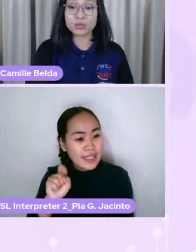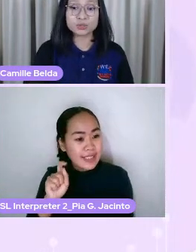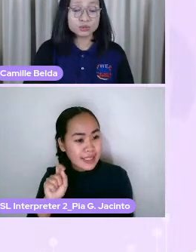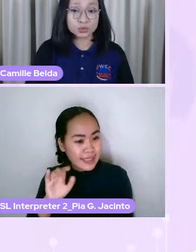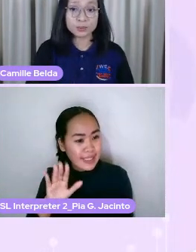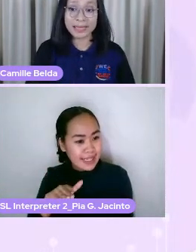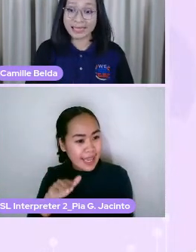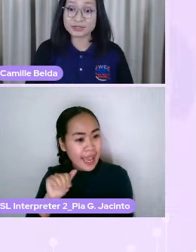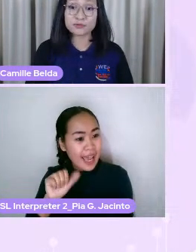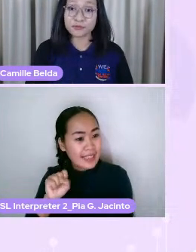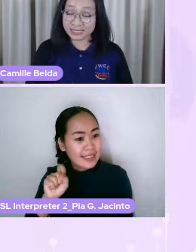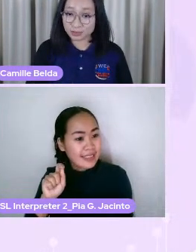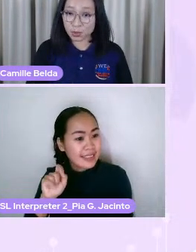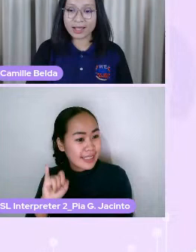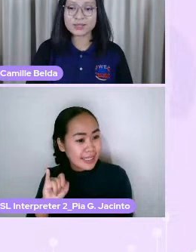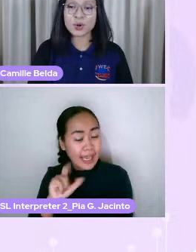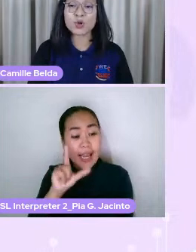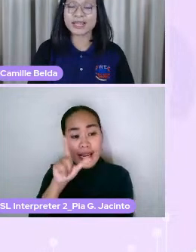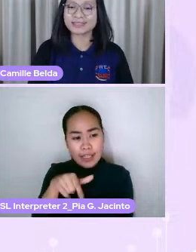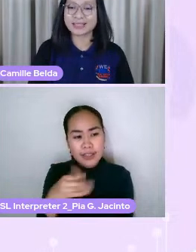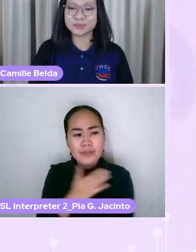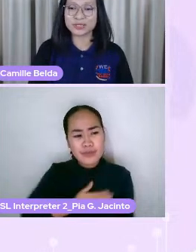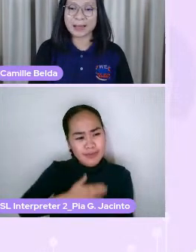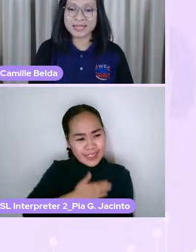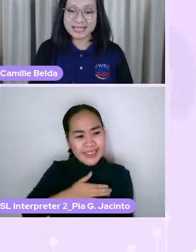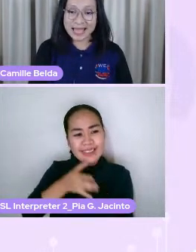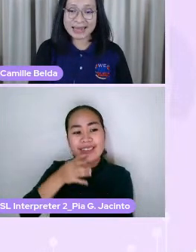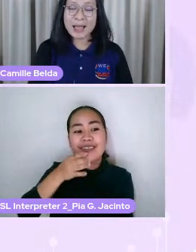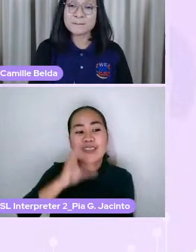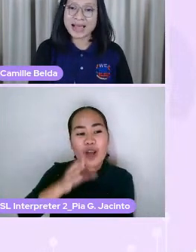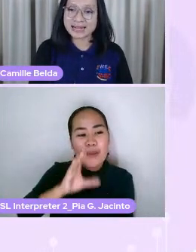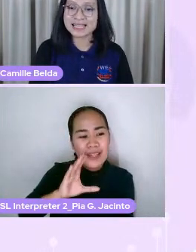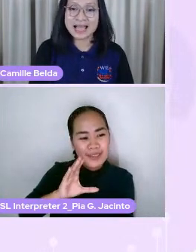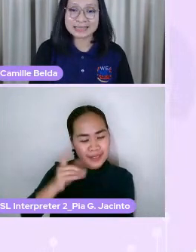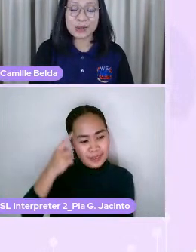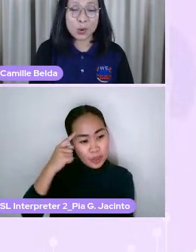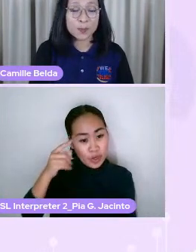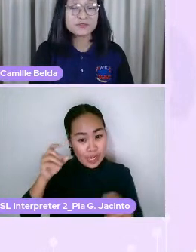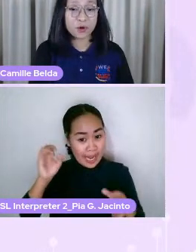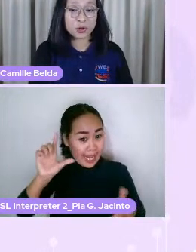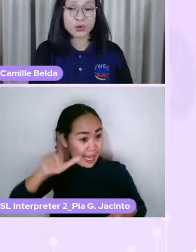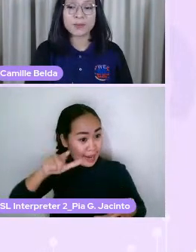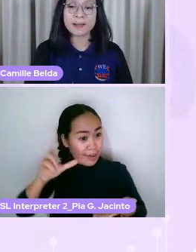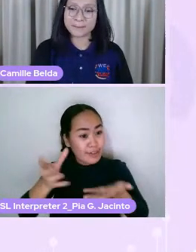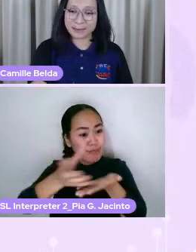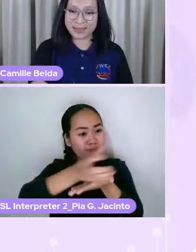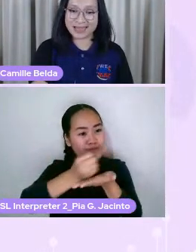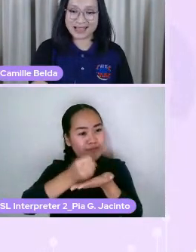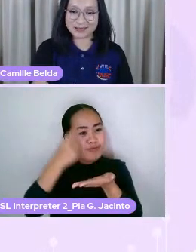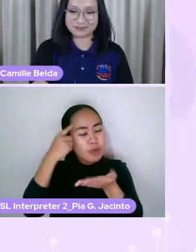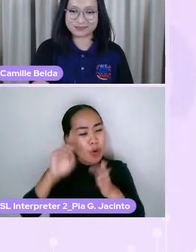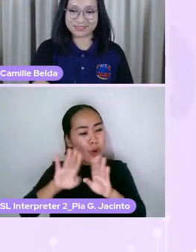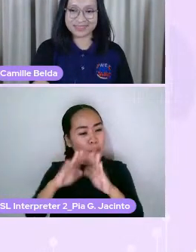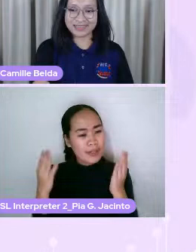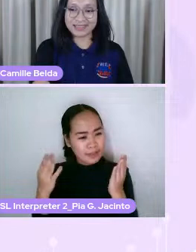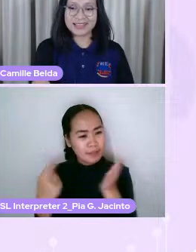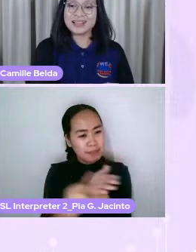feed on YouTube and Facebook. At kokolektahin po namin yan para sa ating open forum mamaya.